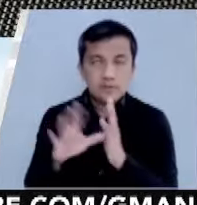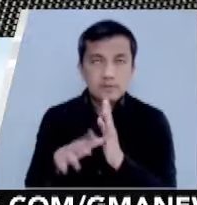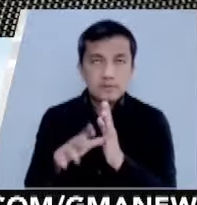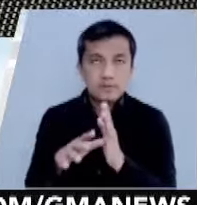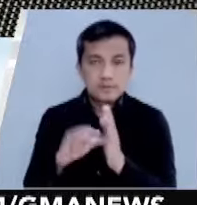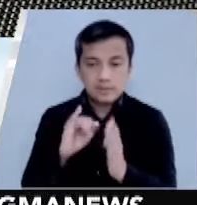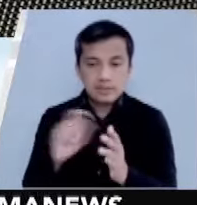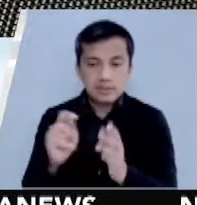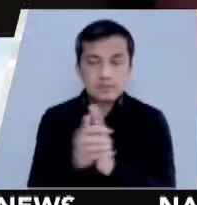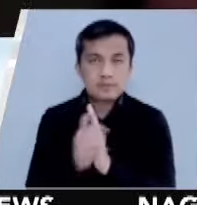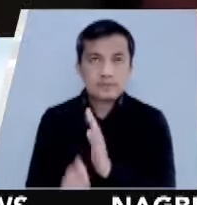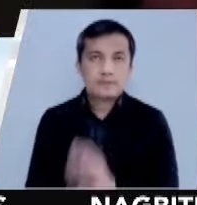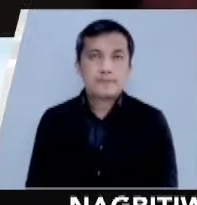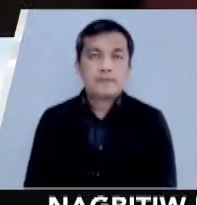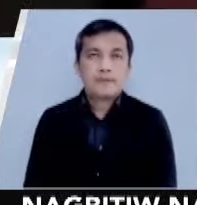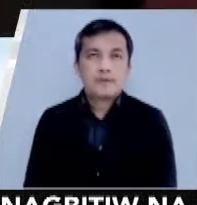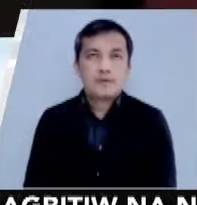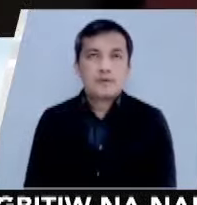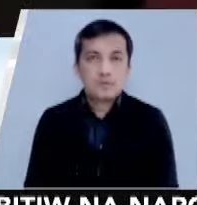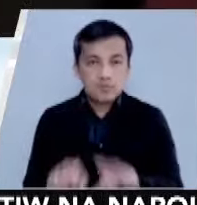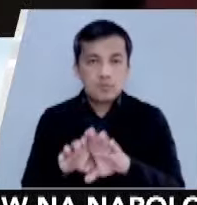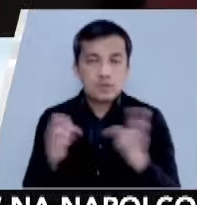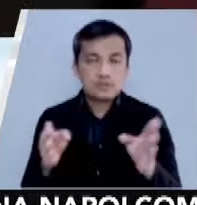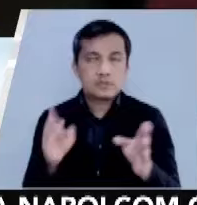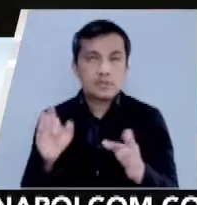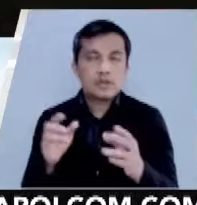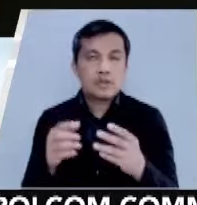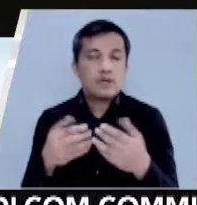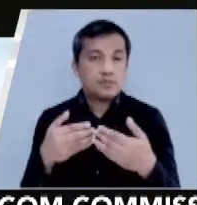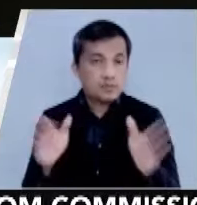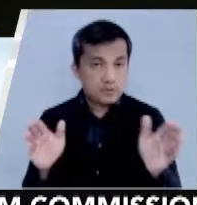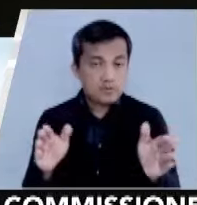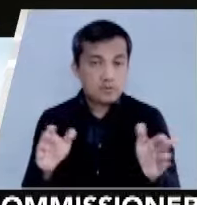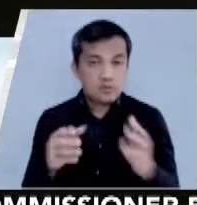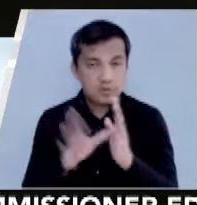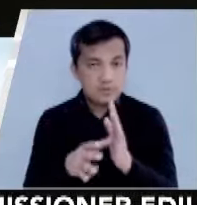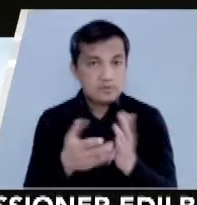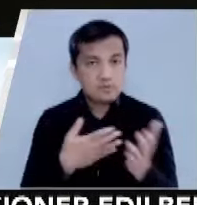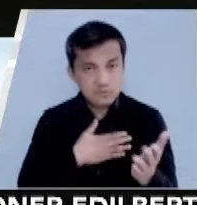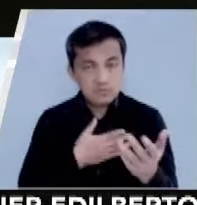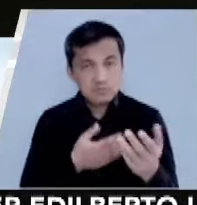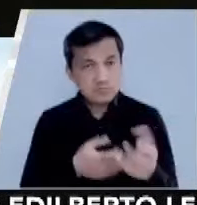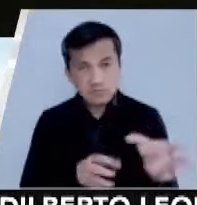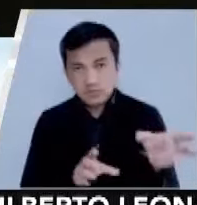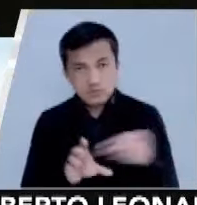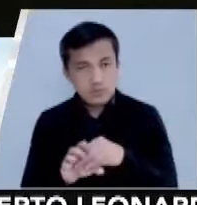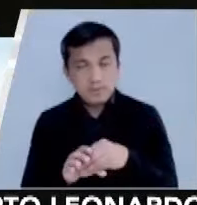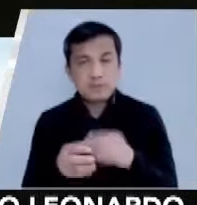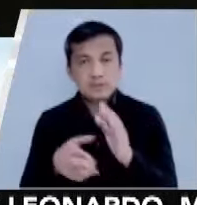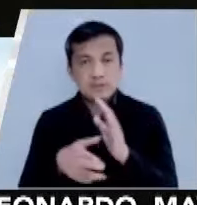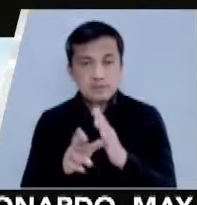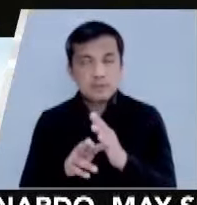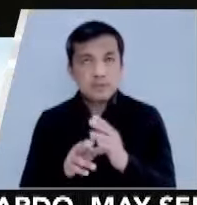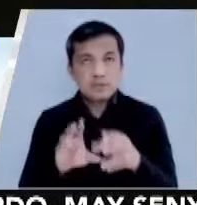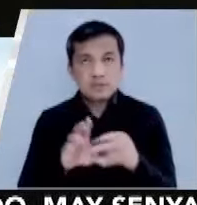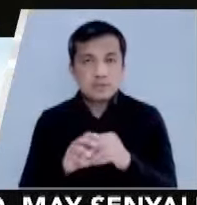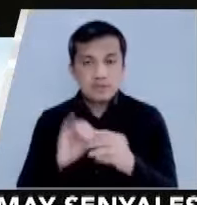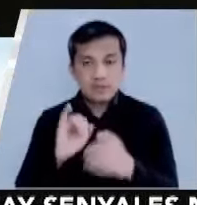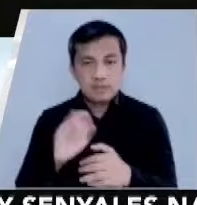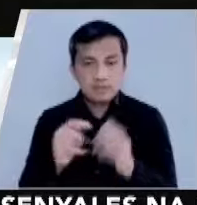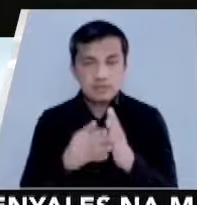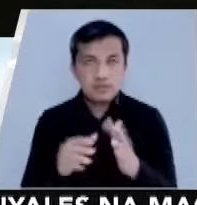expert. Bukas umano ang pinto ng COMELEC para sa mga gusto pang sumali sa review, kabilang ang mga IT student, IT group